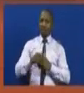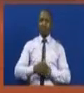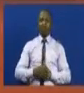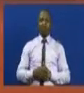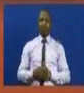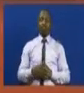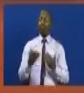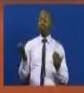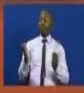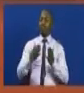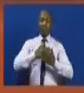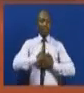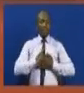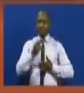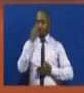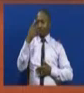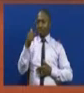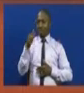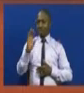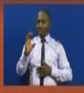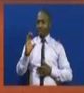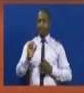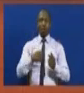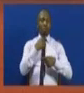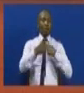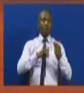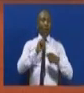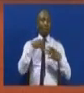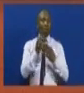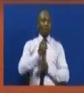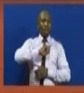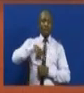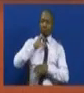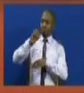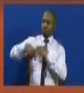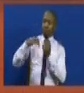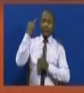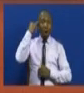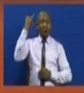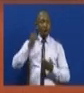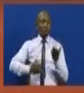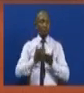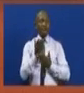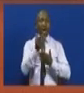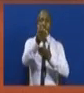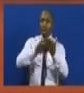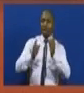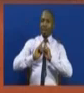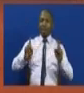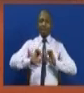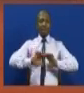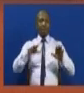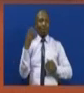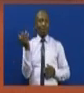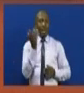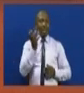Na mwasante mtazamaji wa TBC Aridhio kwa kuendelea kuwa nasi na kututumia maoni kupitia kurasa zetu mbalimbali za mitandao ya